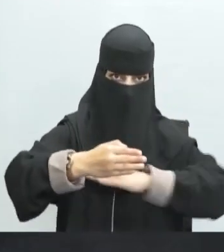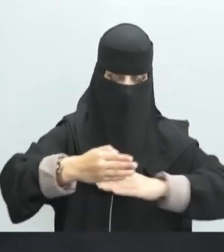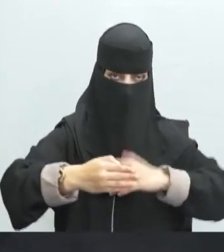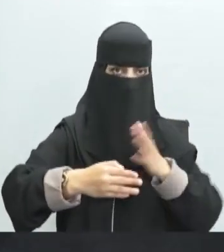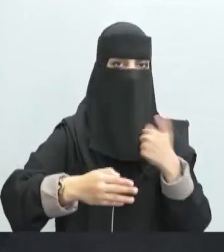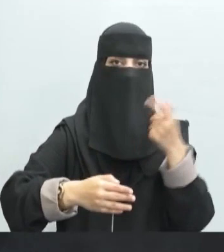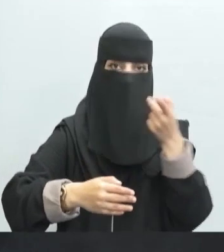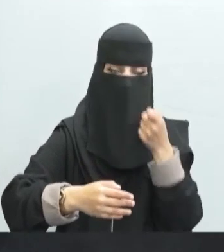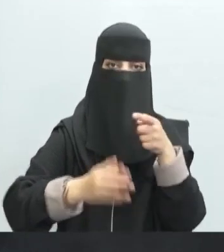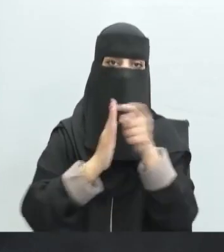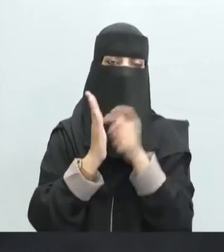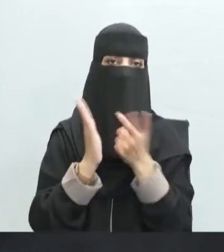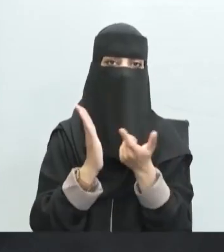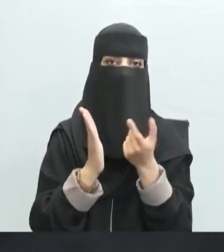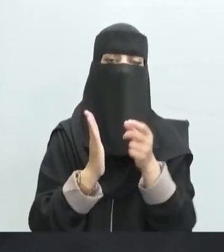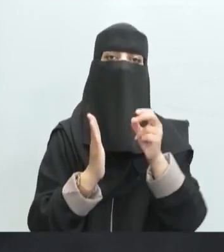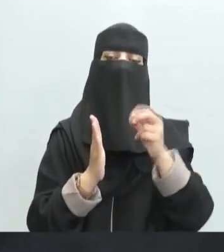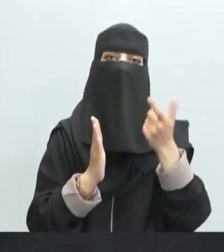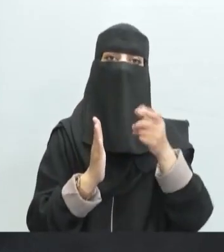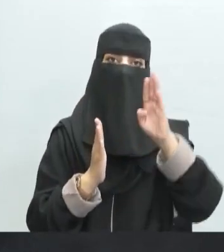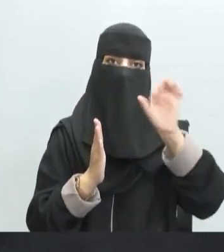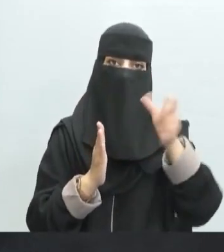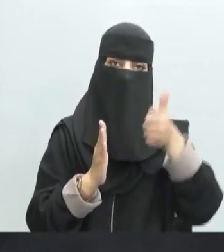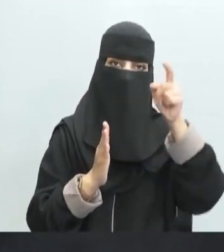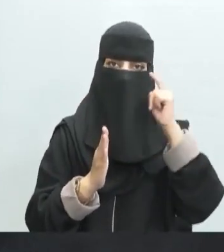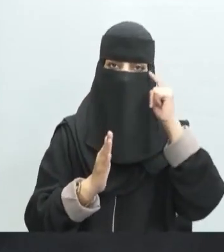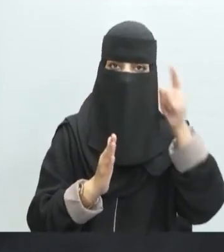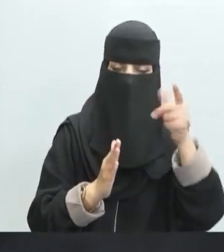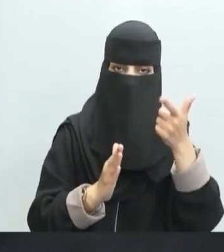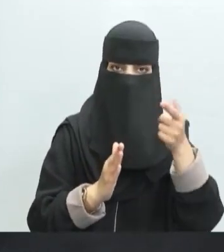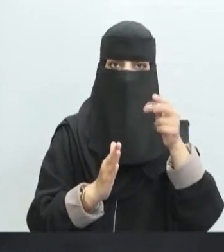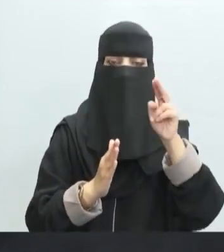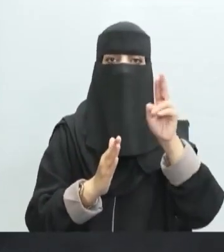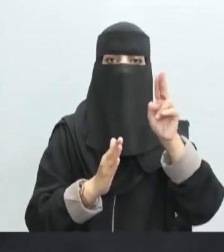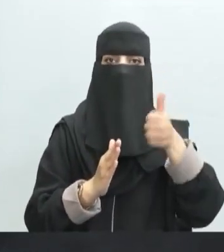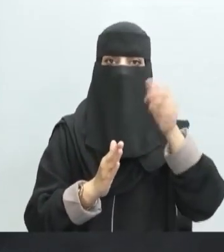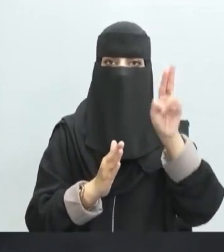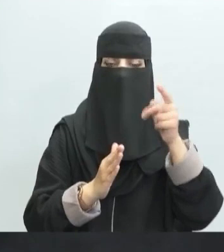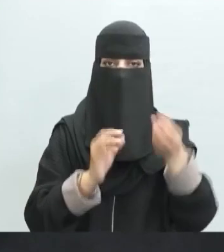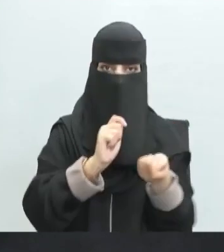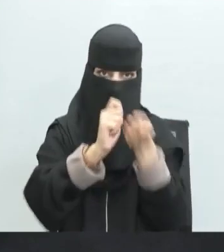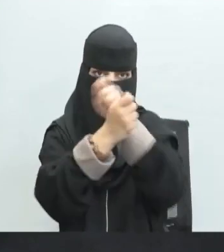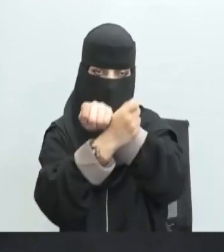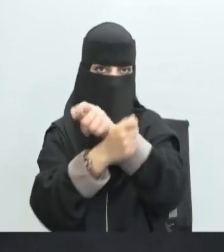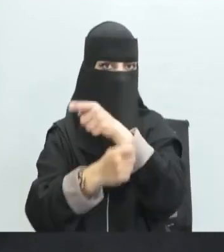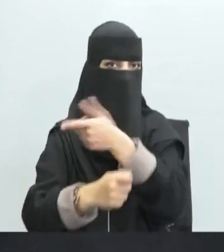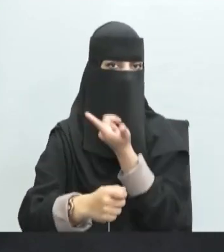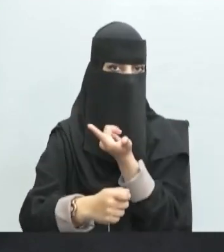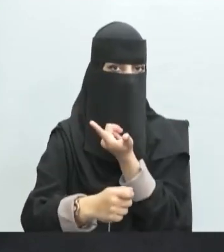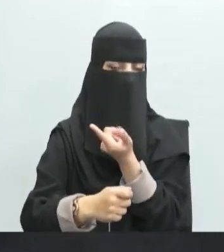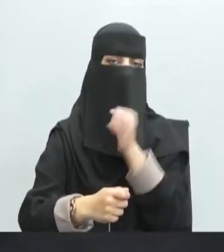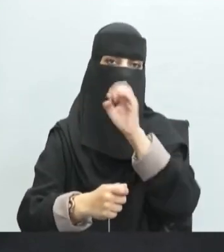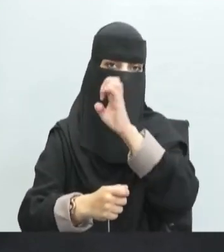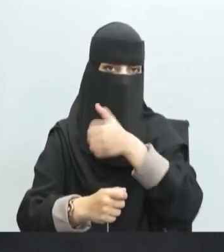الكوتان الكوتان ايوه مقلوبه التان اذا انا بروح للتان اللي هي المقابل على المجاور واقلبها ش تصير تصير